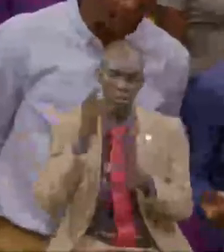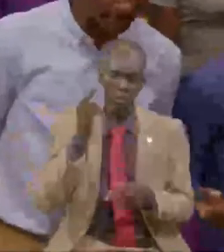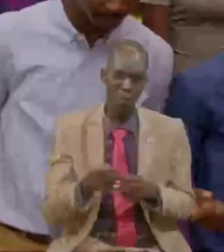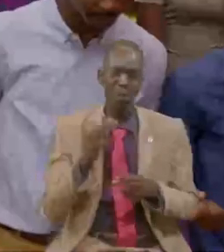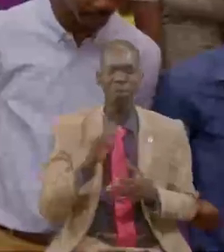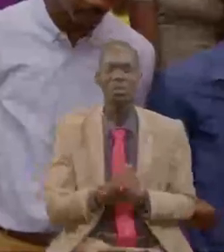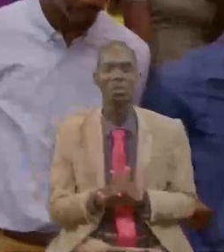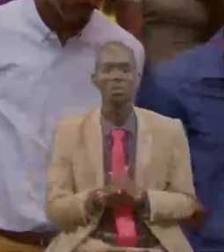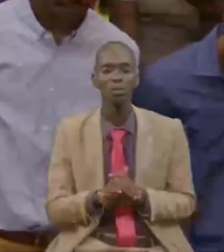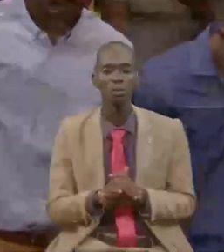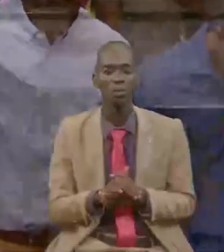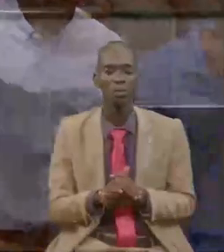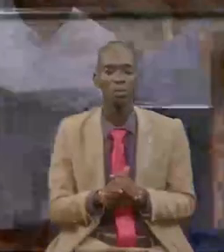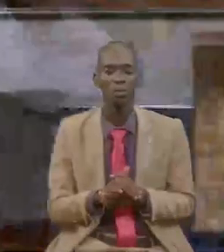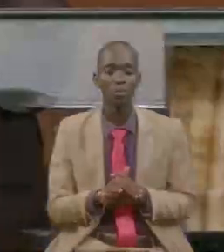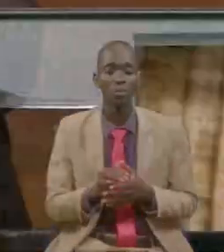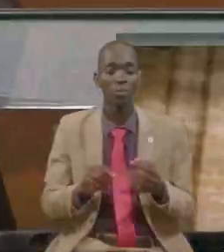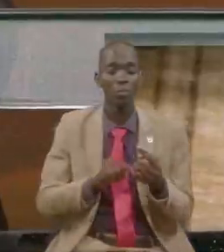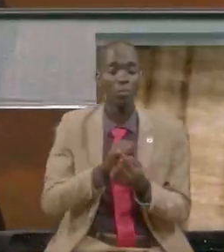nom de Jésus-Christ.